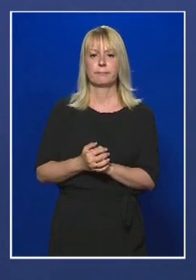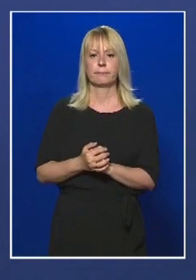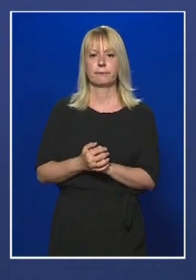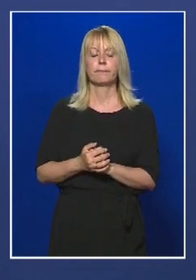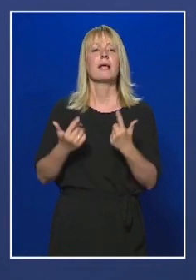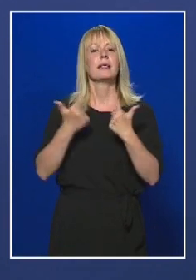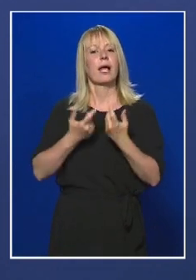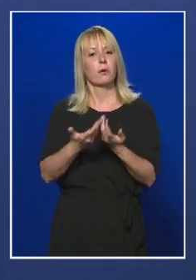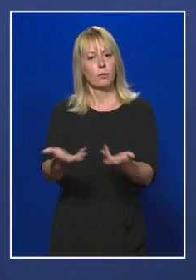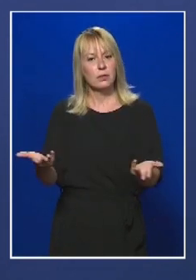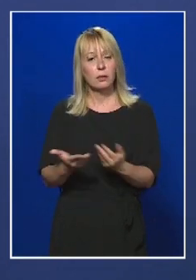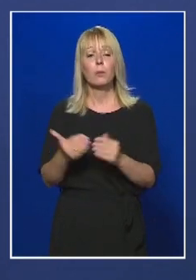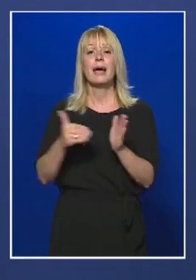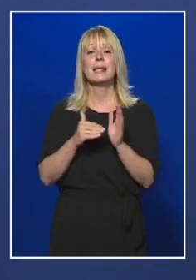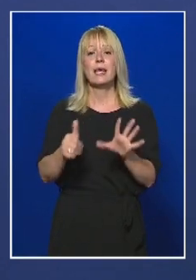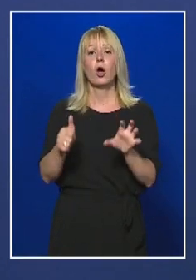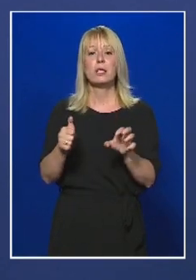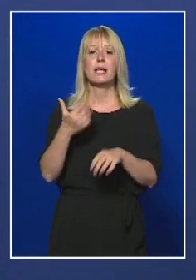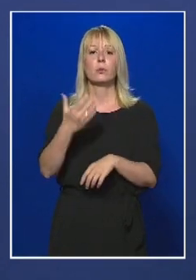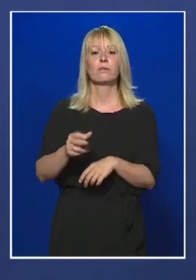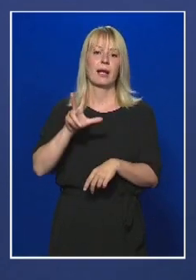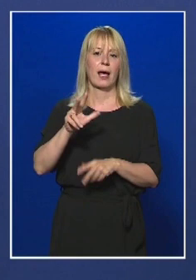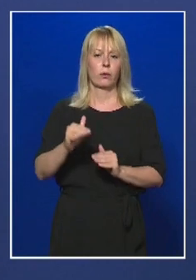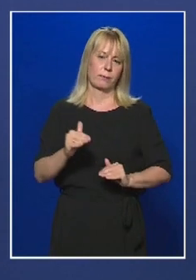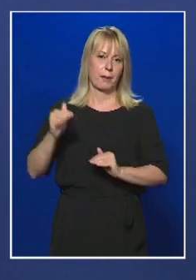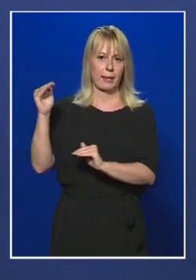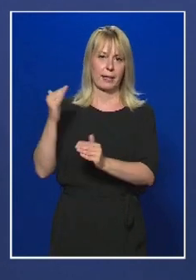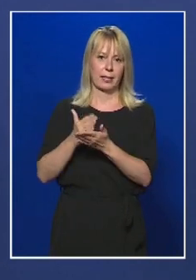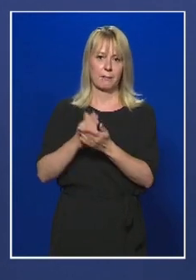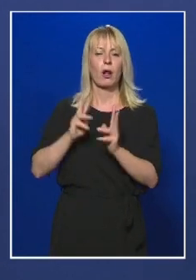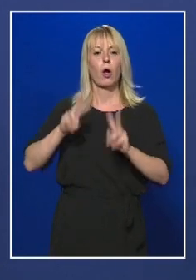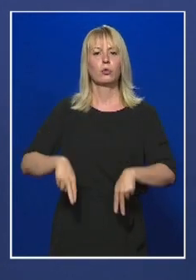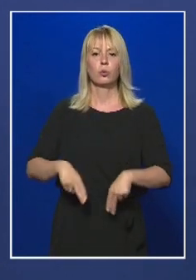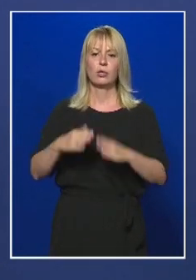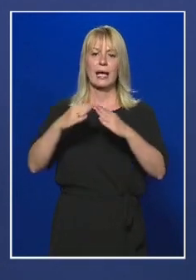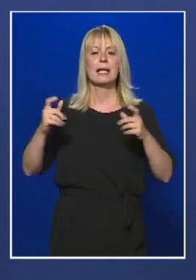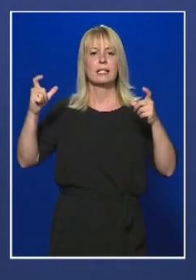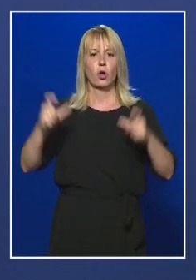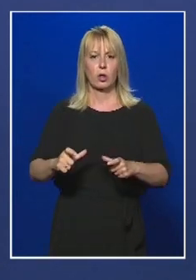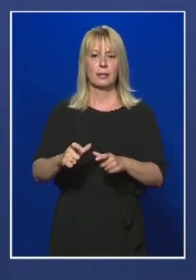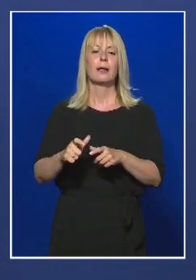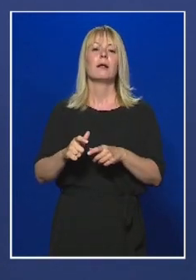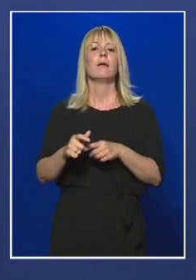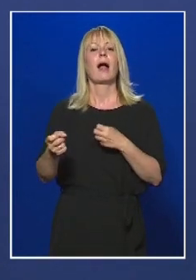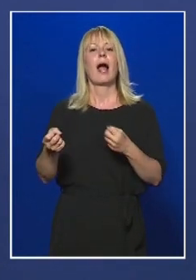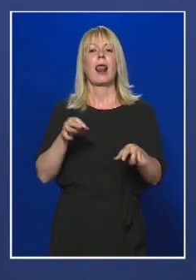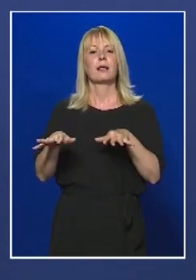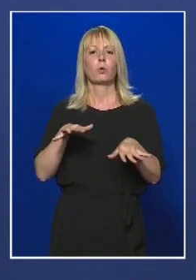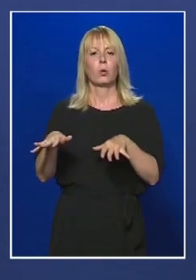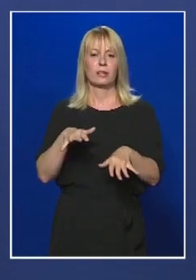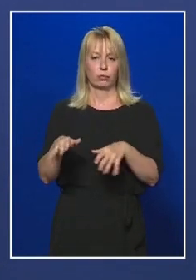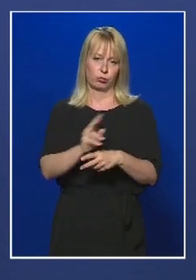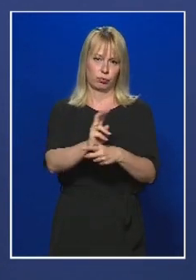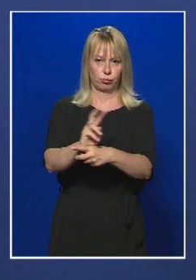Tájékoztatom Önöket, hogy 1653-ra emelkedett a hatósági házi karantén elektronikus ellenőrzését szolgáló,